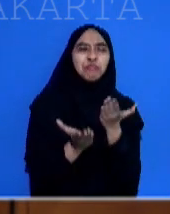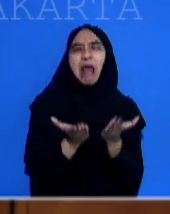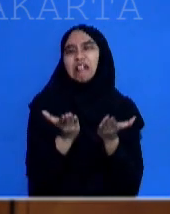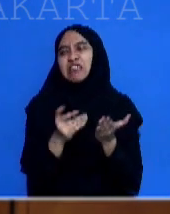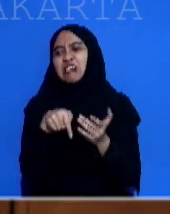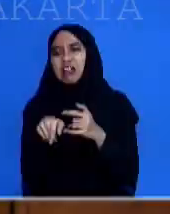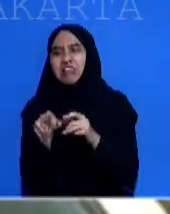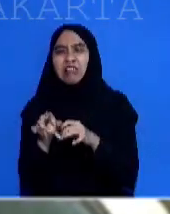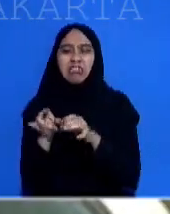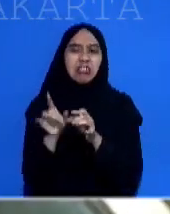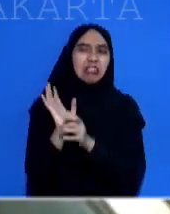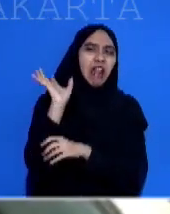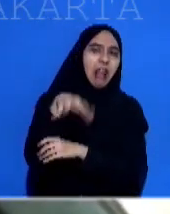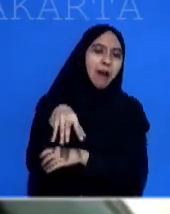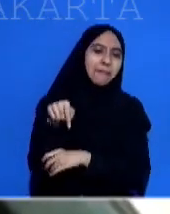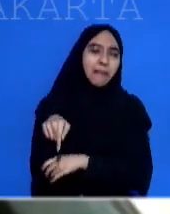sami.